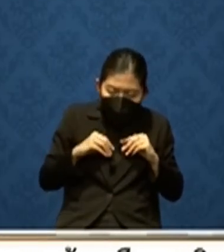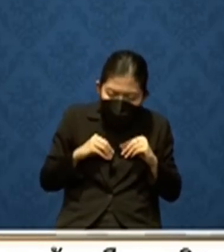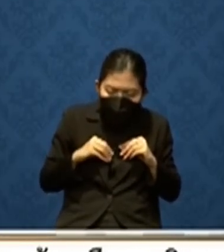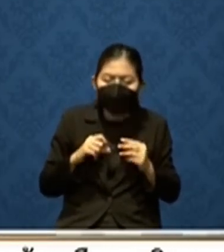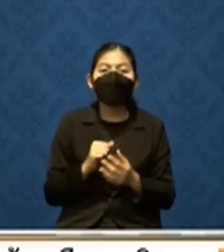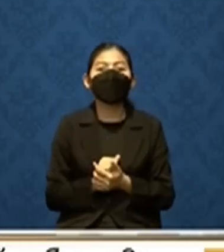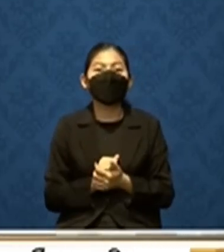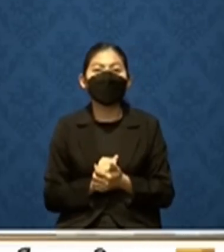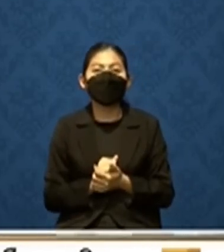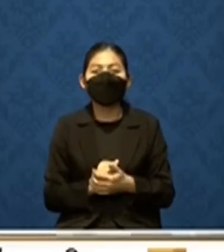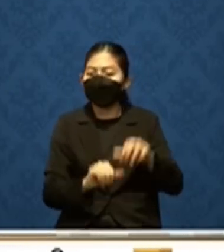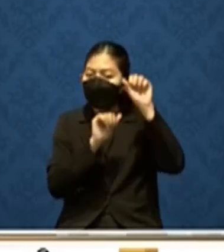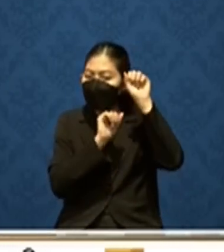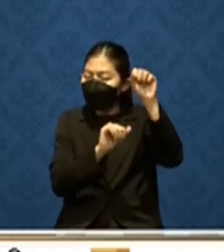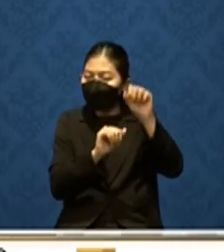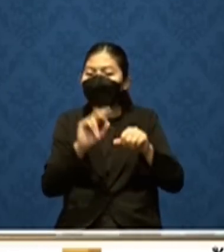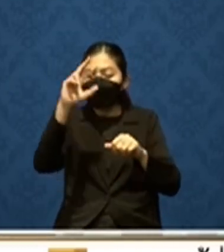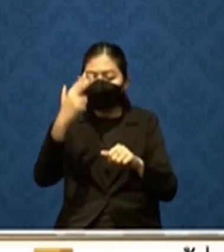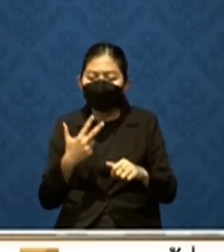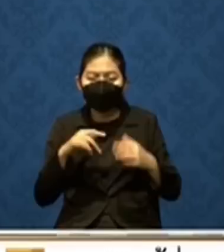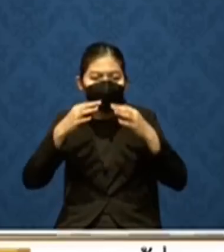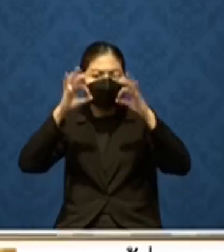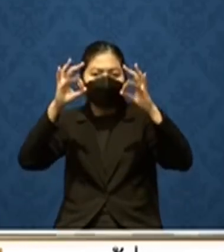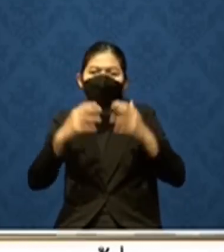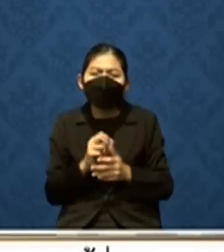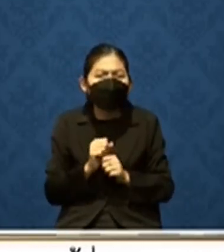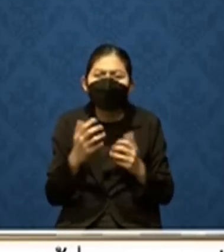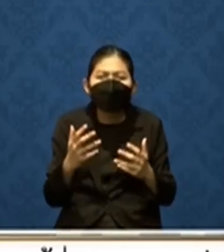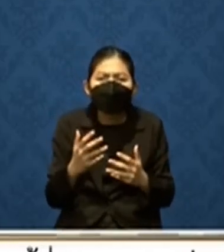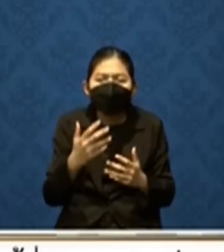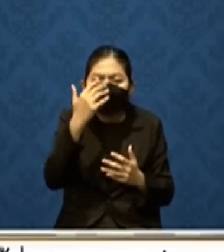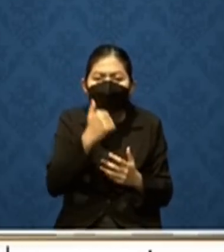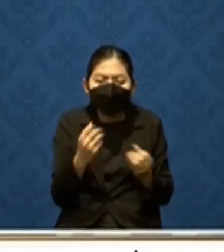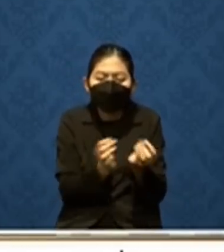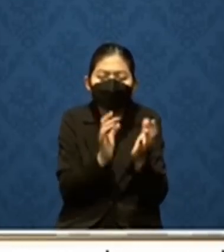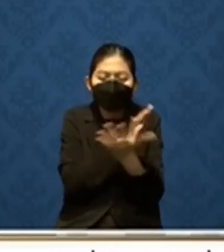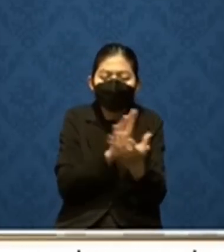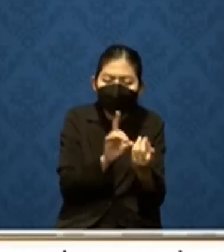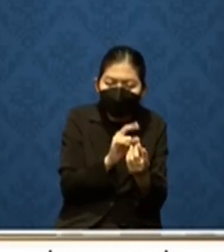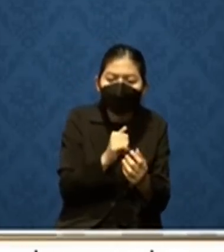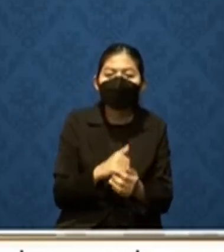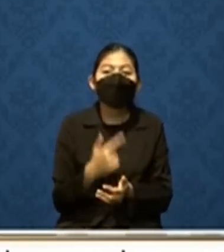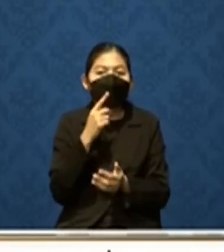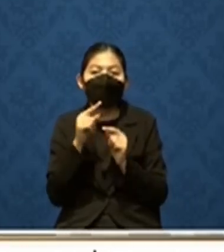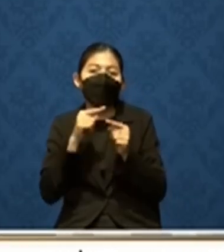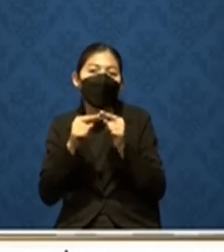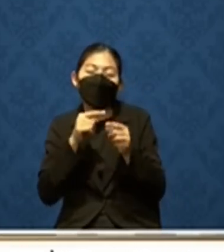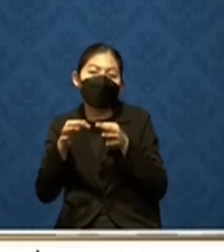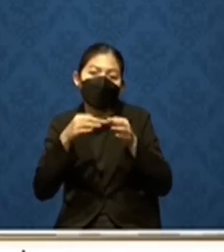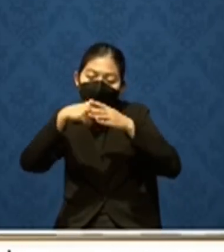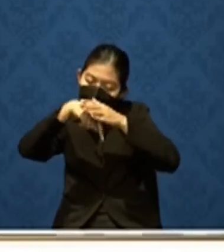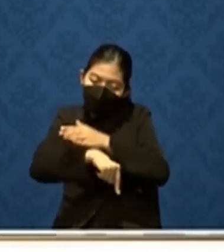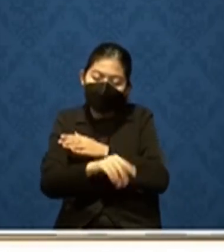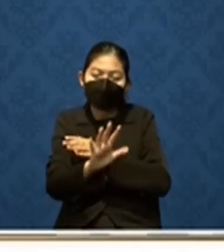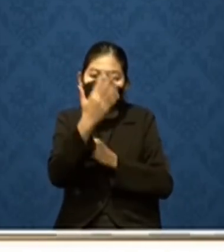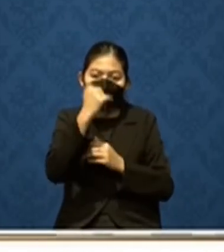เอ่อออกที่ใบกัญชาเสรีมาได้อย่างไรครับทำร้ายบ้านทำไมหมึกผมไม่ลงรายละเอียดก็มีพวกที่ไปอย่างนี้อย่างชัดแจ้งทำร้ายที่กรม